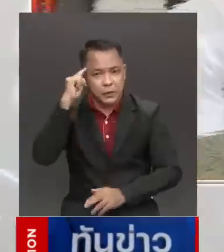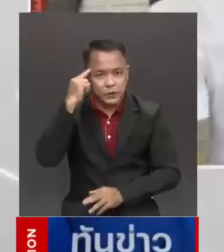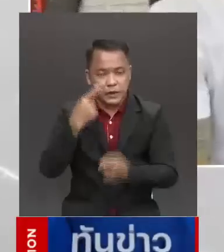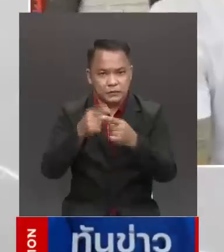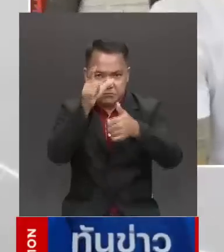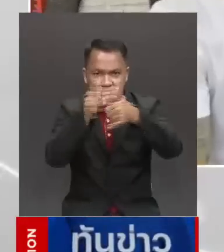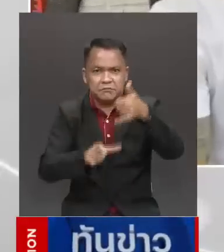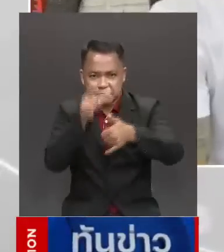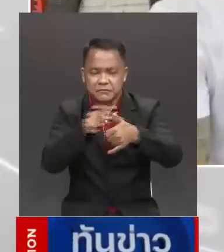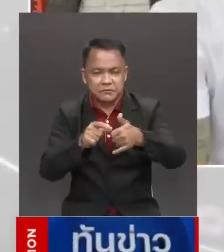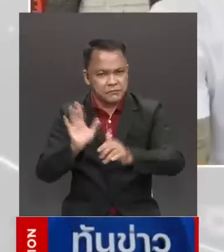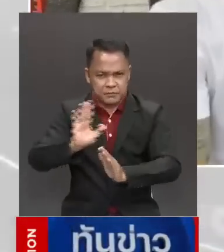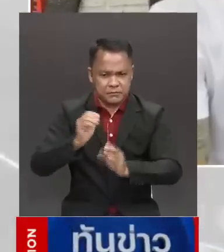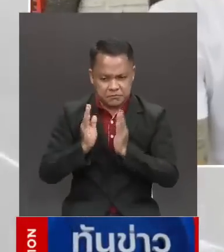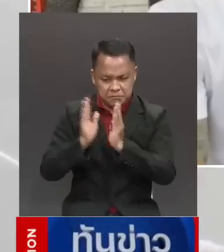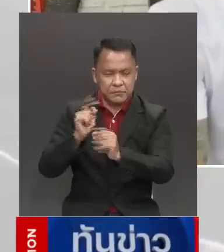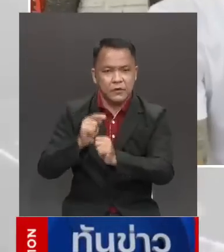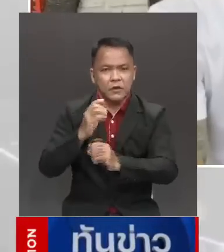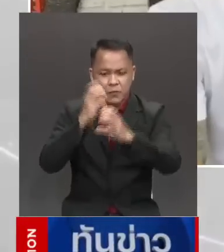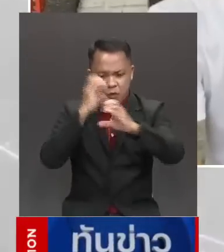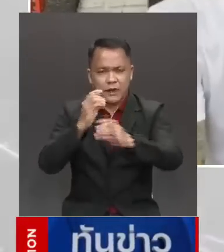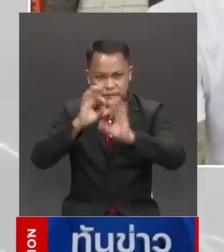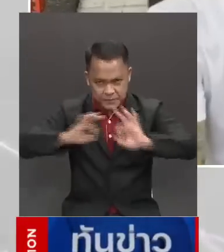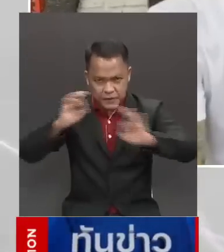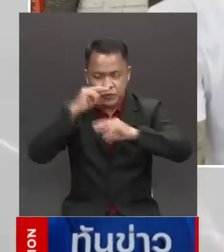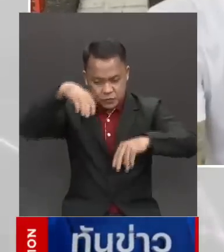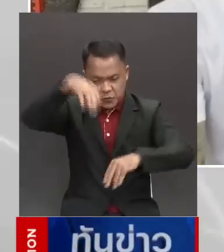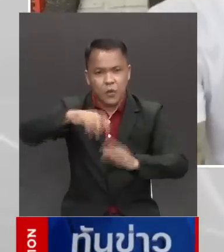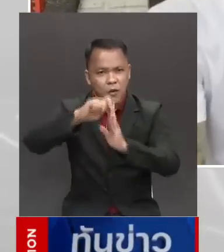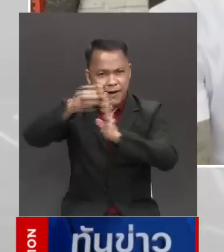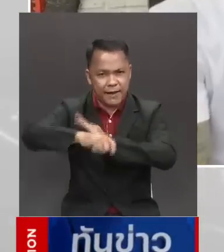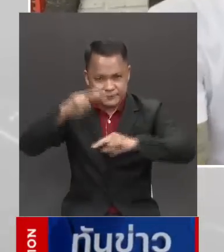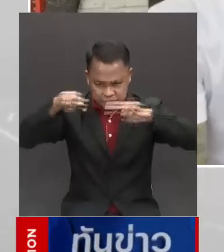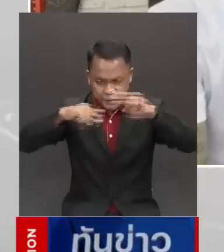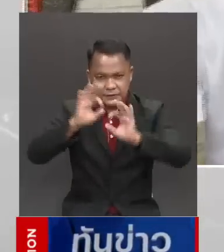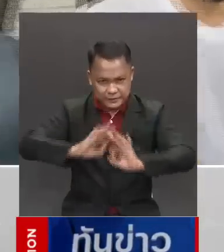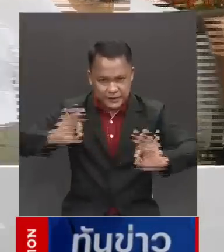ต่มีพฤติกรรมแบบนี้ไม่ควรนะ ขนส่งก็ต้องไปดูด้วยแหละ อยู่ในพื้นที่ขนาดนั้นแล้วก็เ